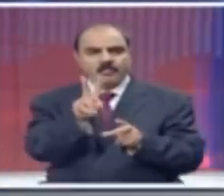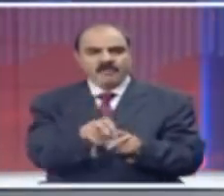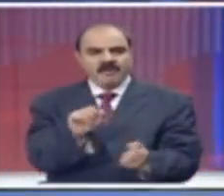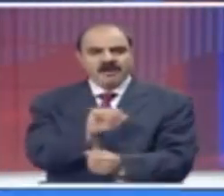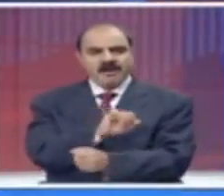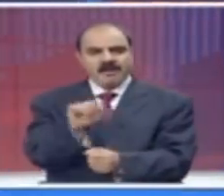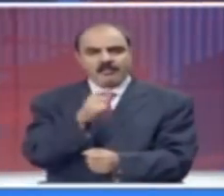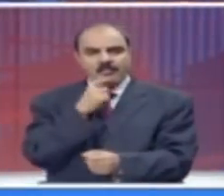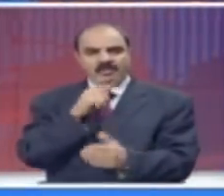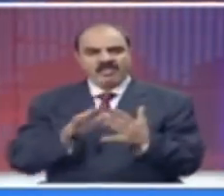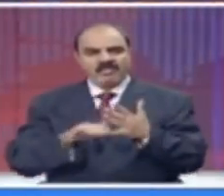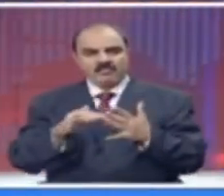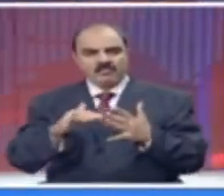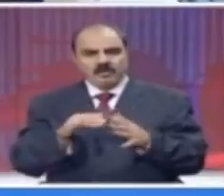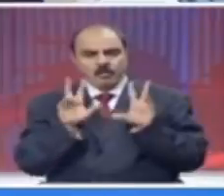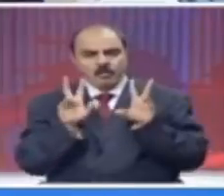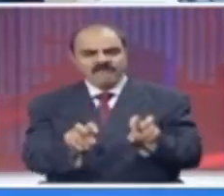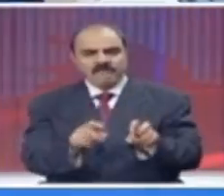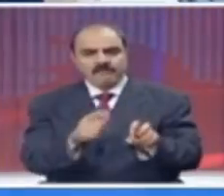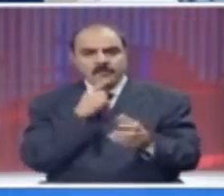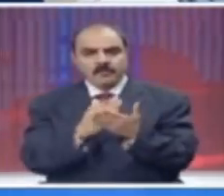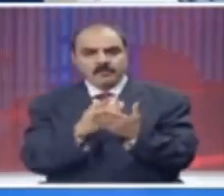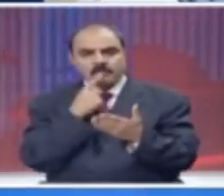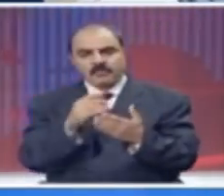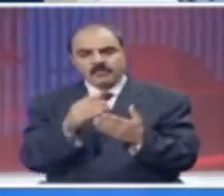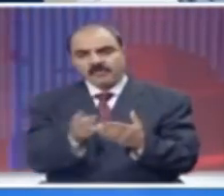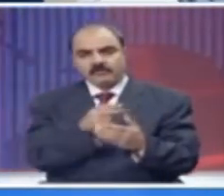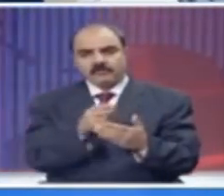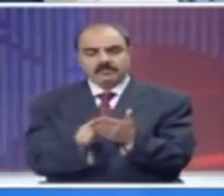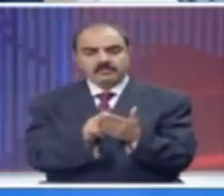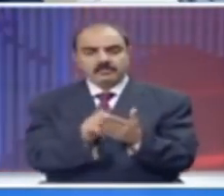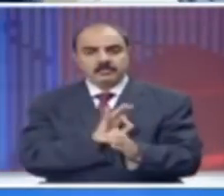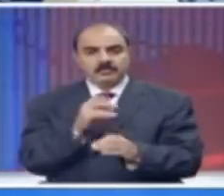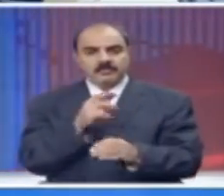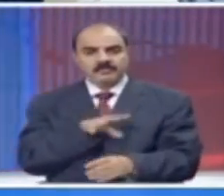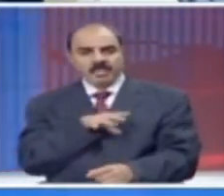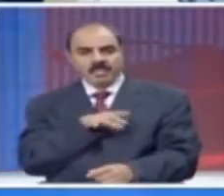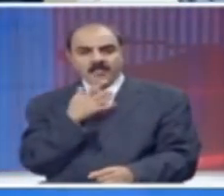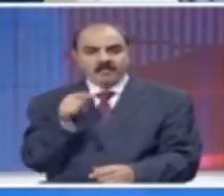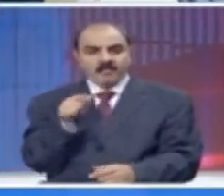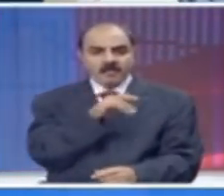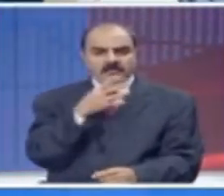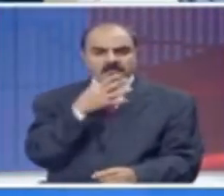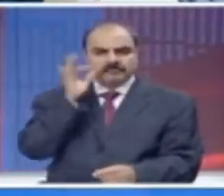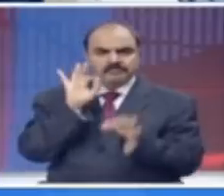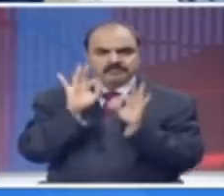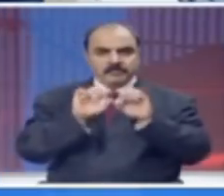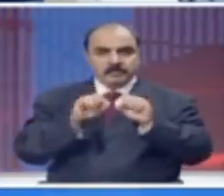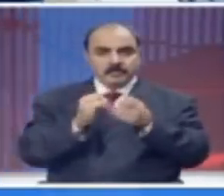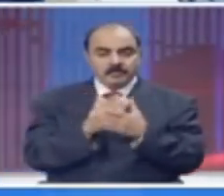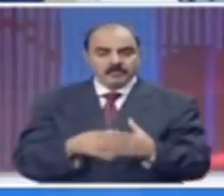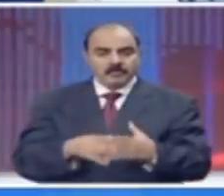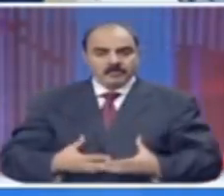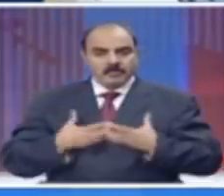الرشيد خلال تأديته لواجبه الوظيفي أثناء استيقافه إحدى السيارات يقودها حدث والذي أساء إلى شخصه عند